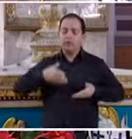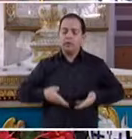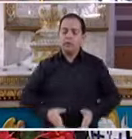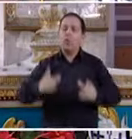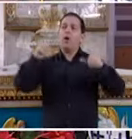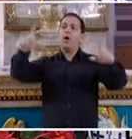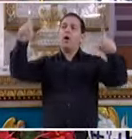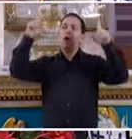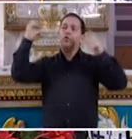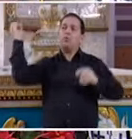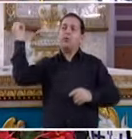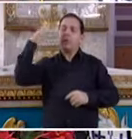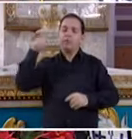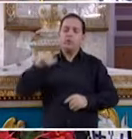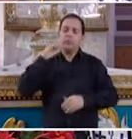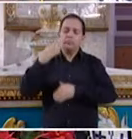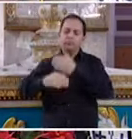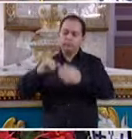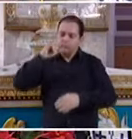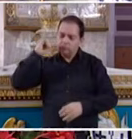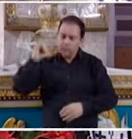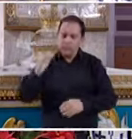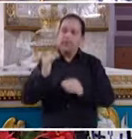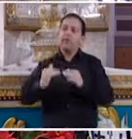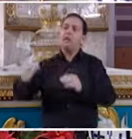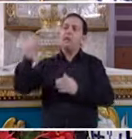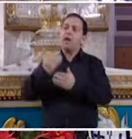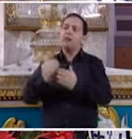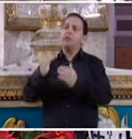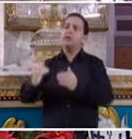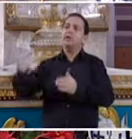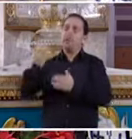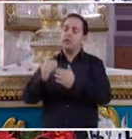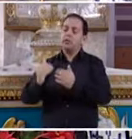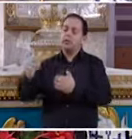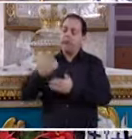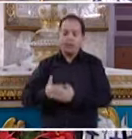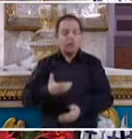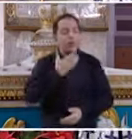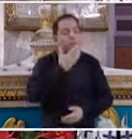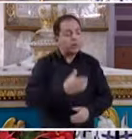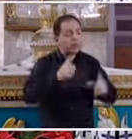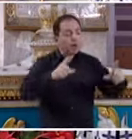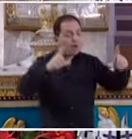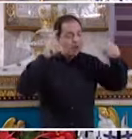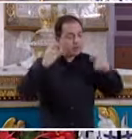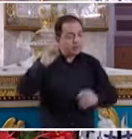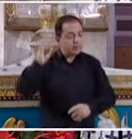αεί και εις τους αιώνας των αιώνων. Αμήν. Κύριε ελέησον, Κύριε ελέησον, Κύριε ελέησον, Πάτερ